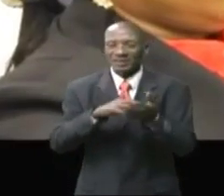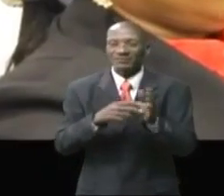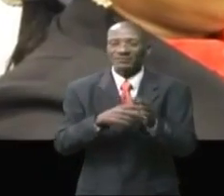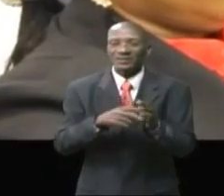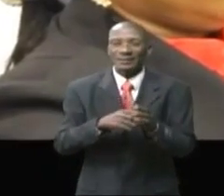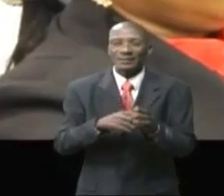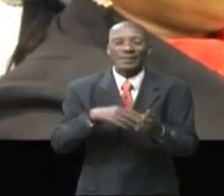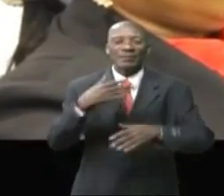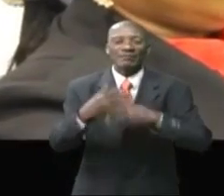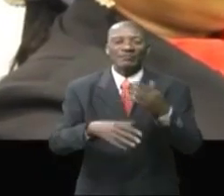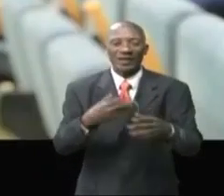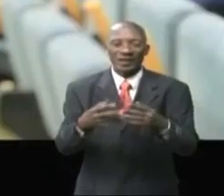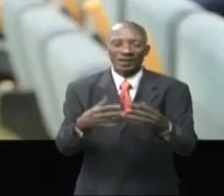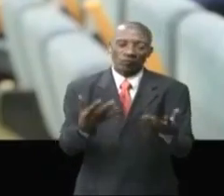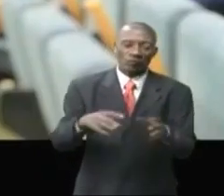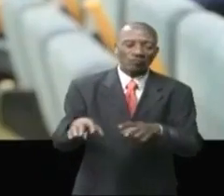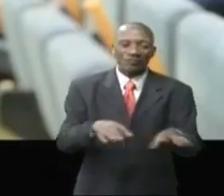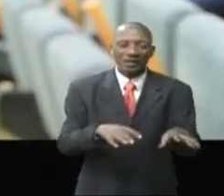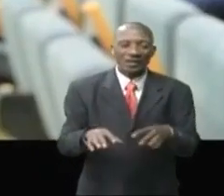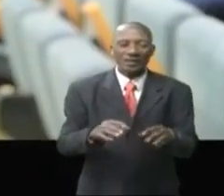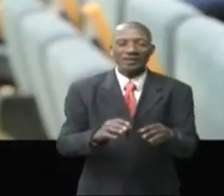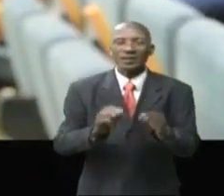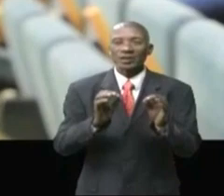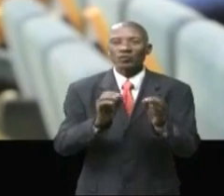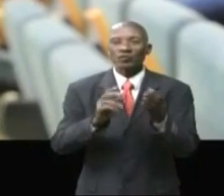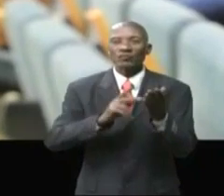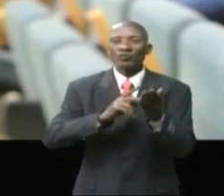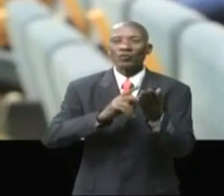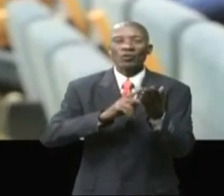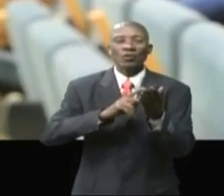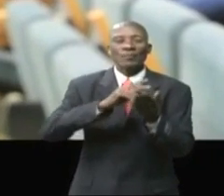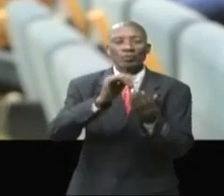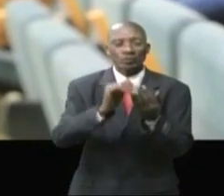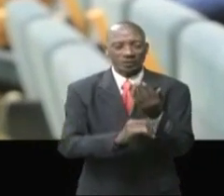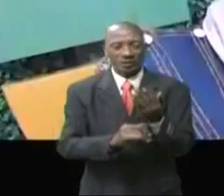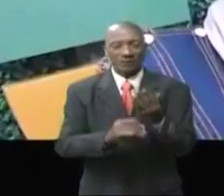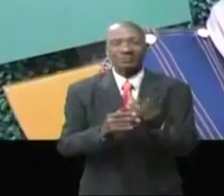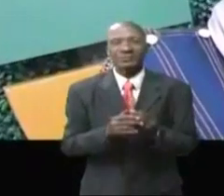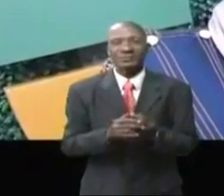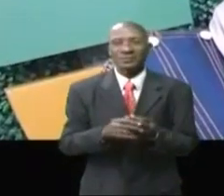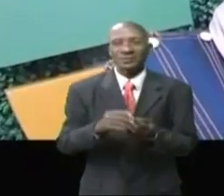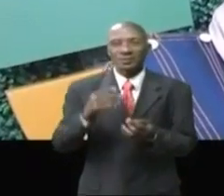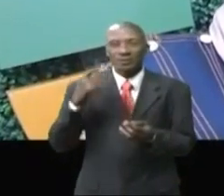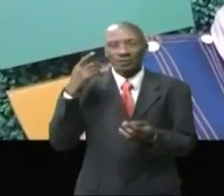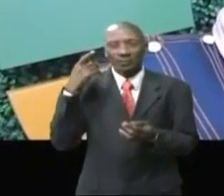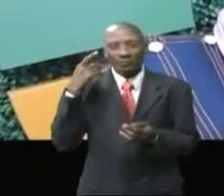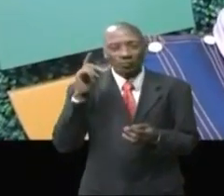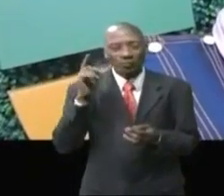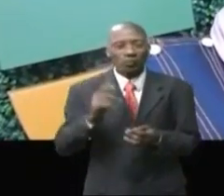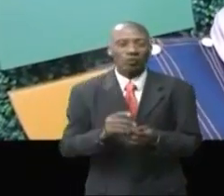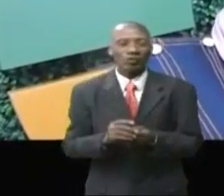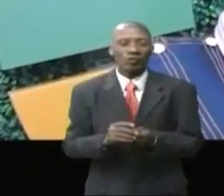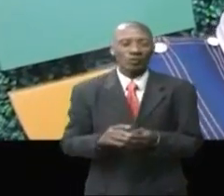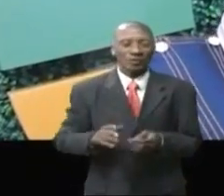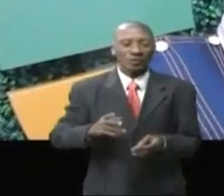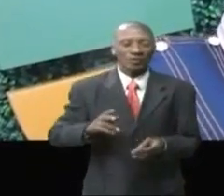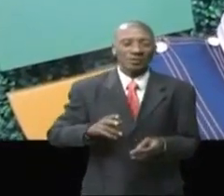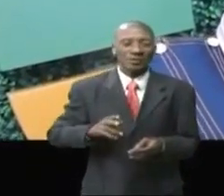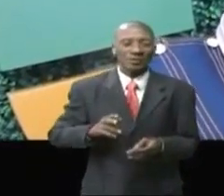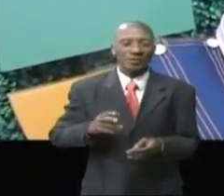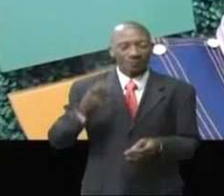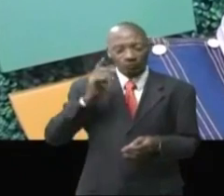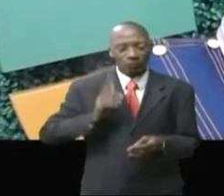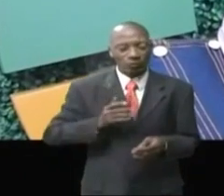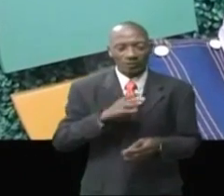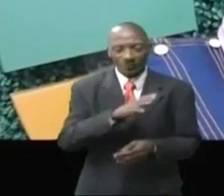local des 145 territoires, parce que avec les données qui avaient été collectées, on a pu identifier les différents